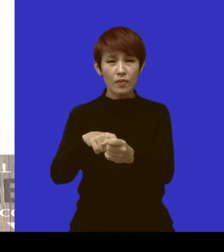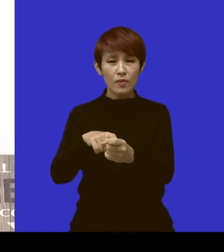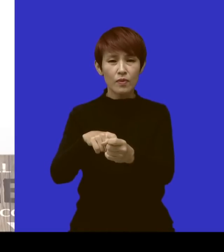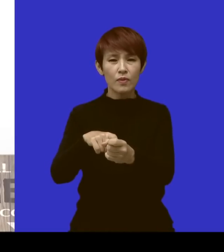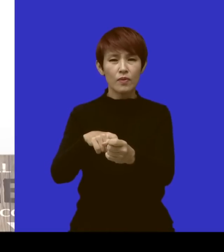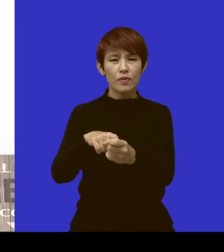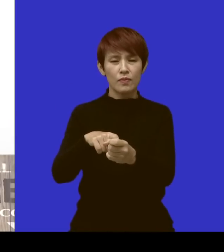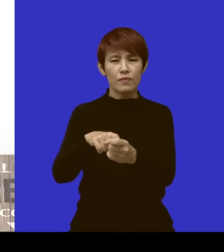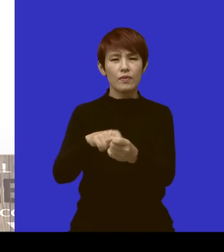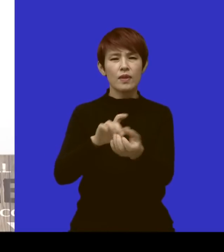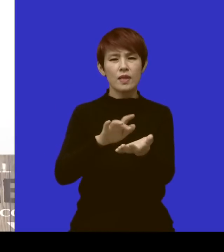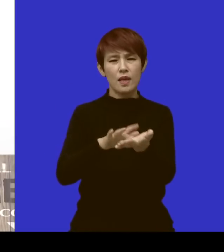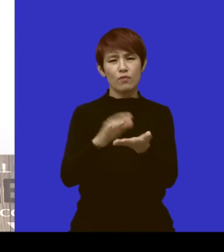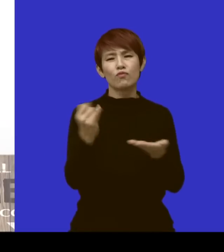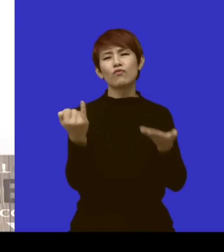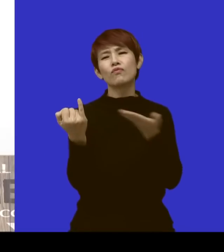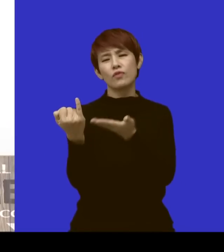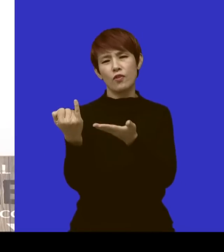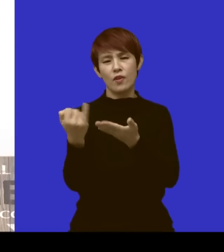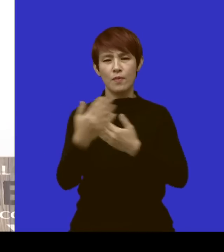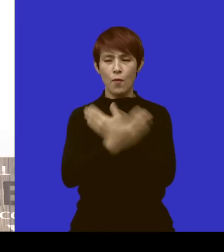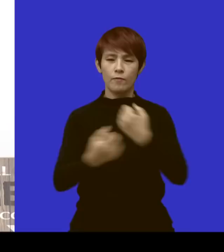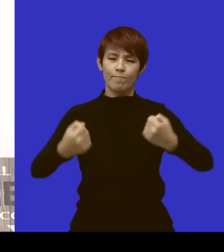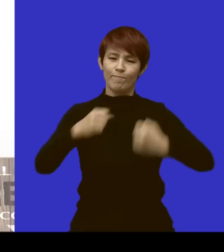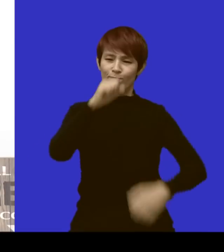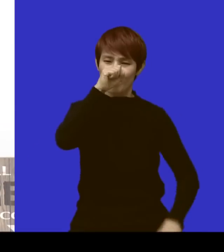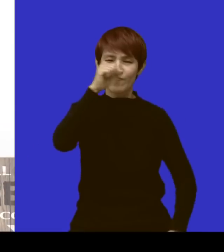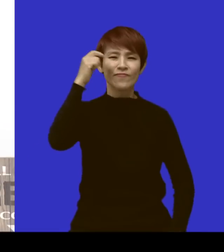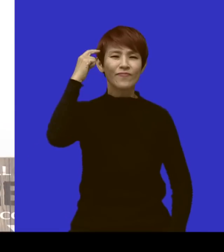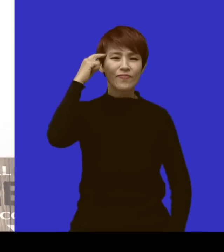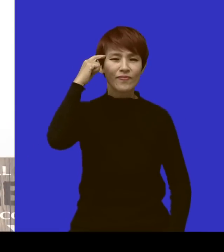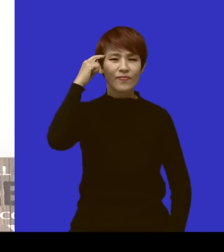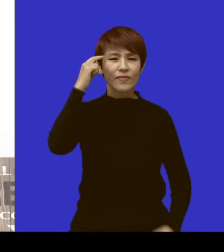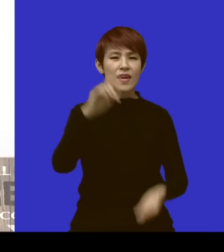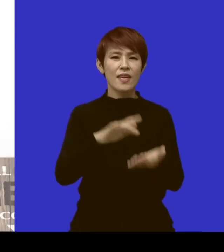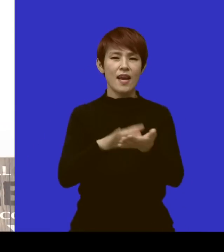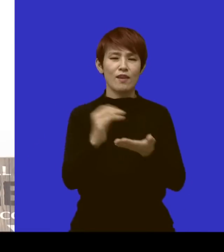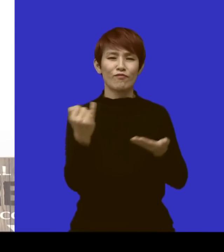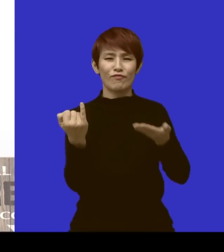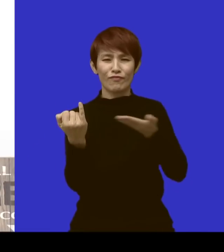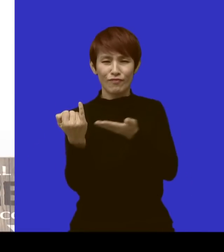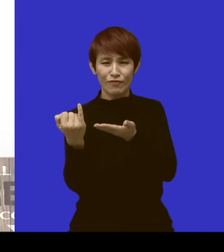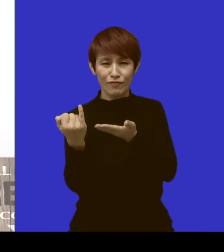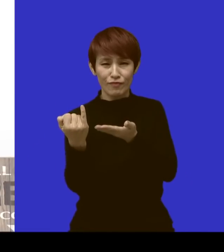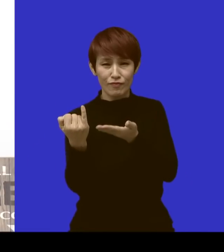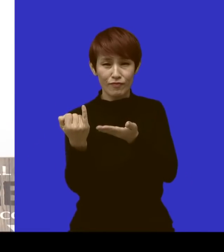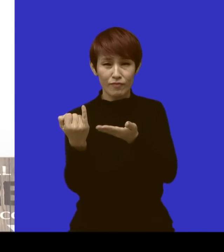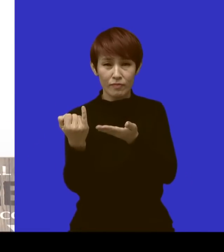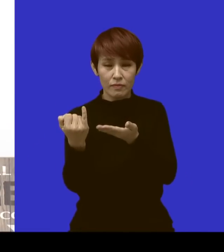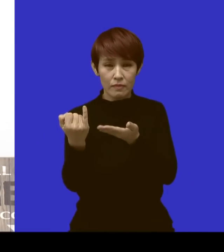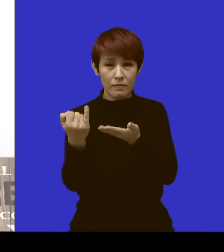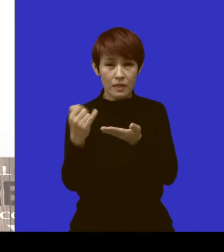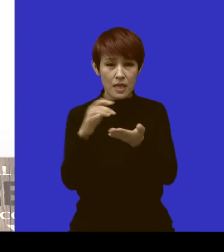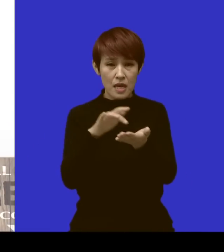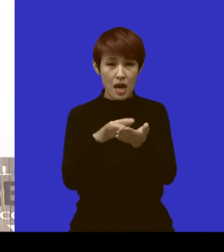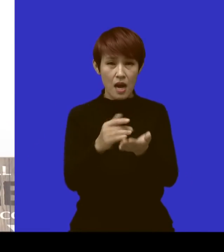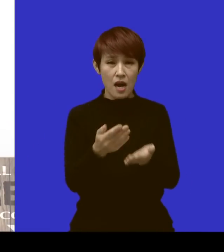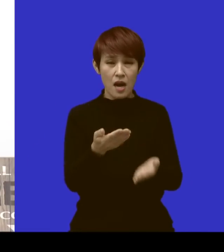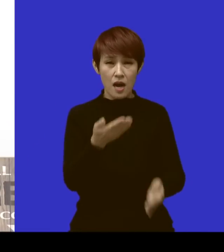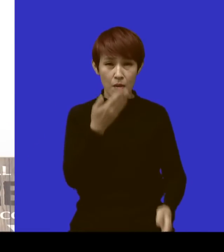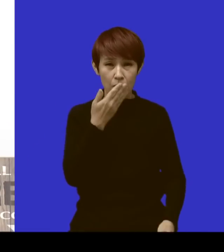또 건강해졌으면 좋겠다라는 마음에서 이제 먹었었던 약이 있었는데 네. 그 약을 먹는